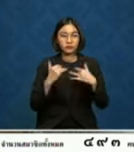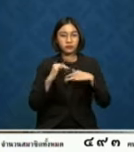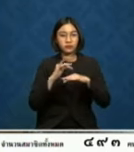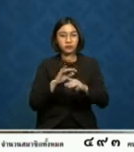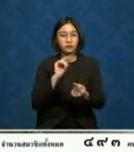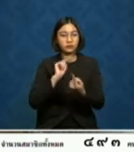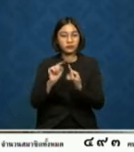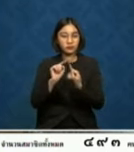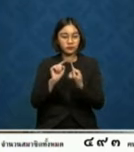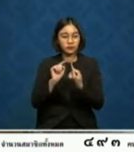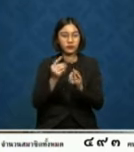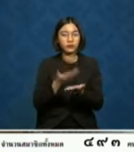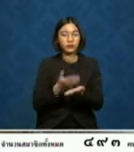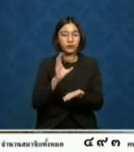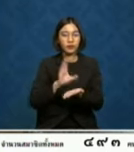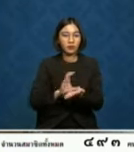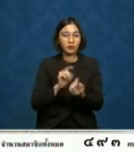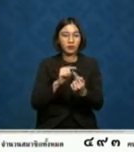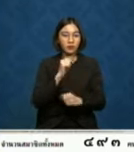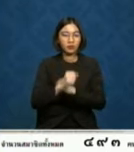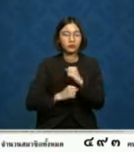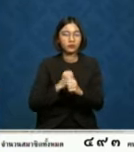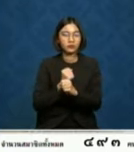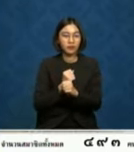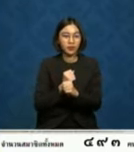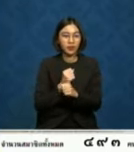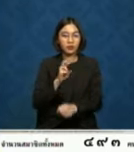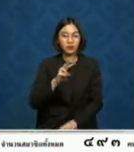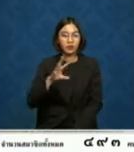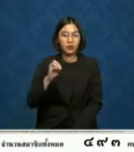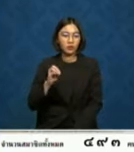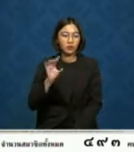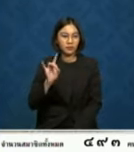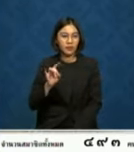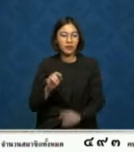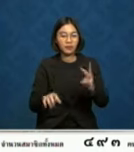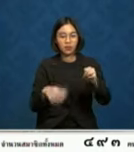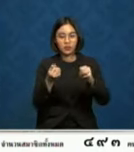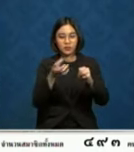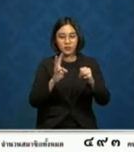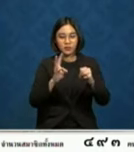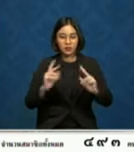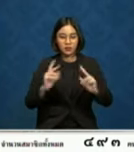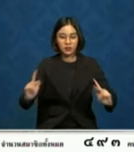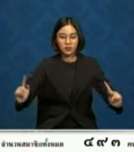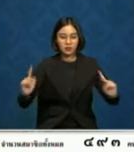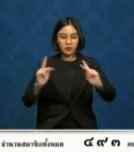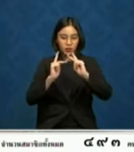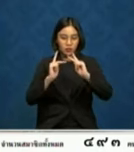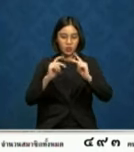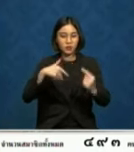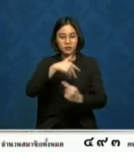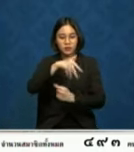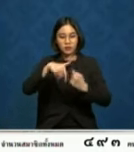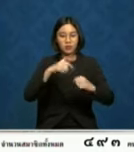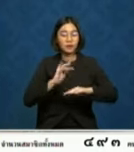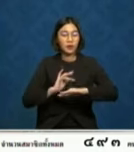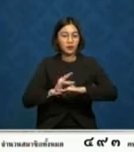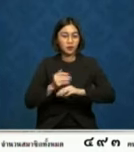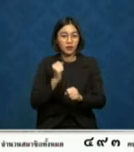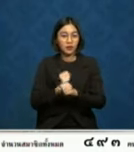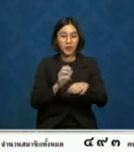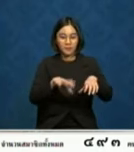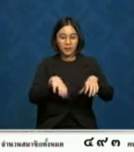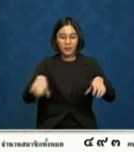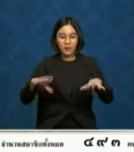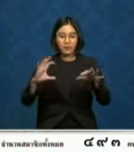ราชบัญญัติงบประมาณรายจ่ายประจำปี 2568ในมาตรา 17กระทรวงทรัพยากรธรรมชาติและสิ่งแวดล้อมและหน่วยงาน